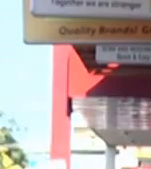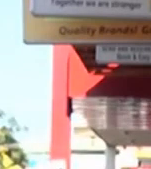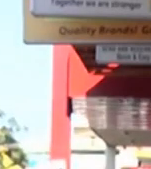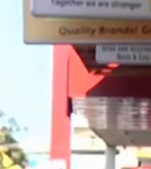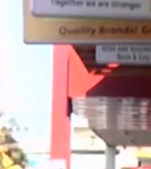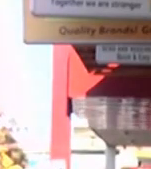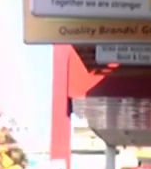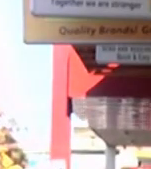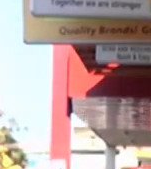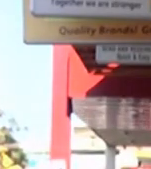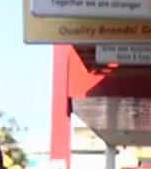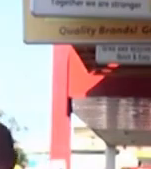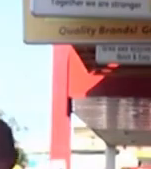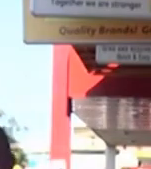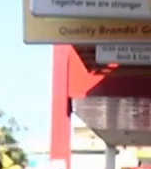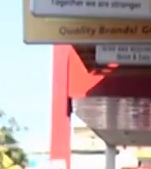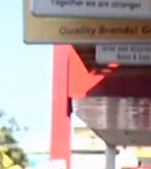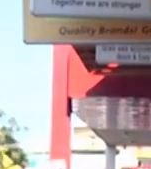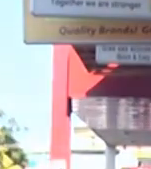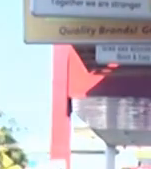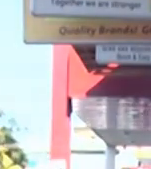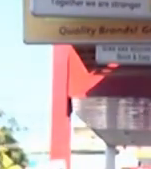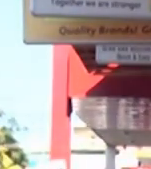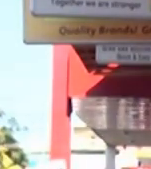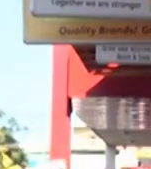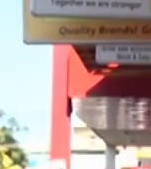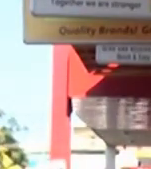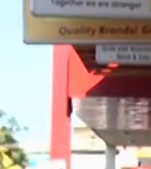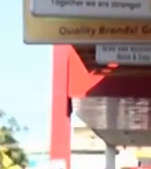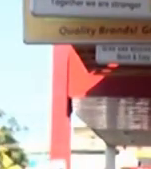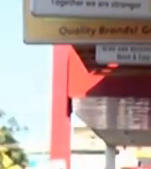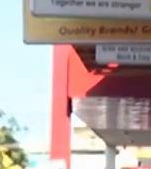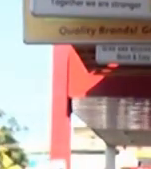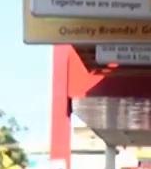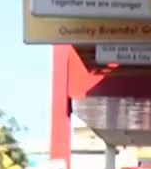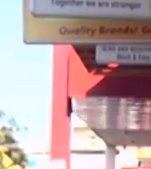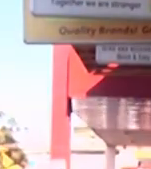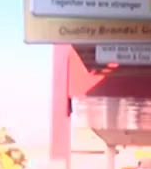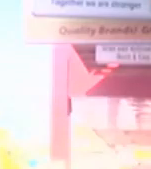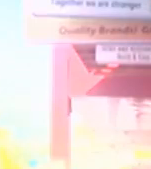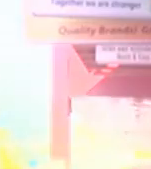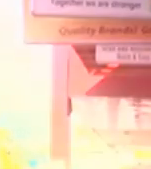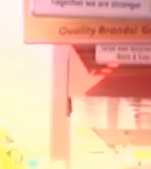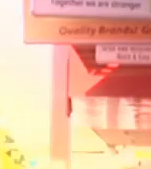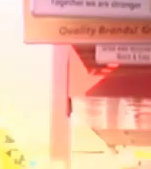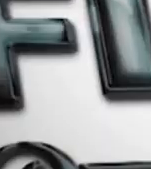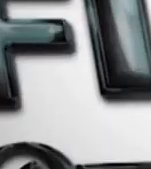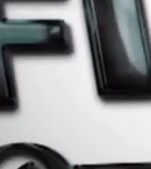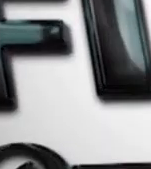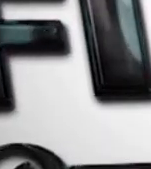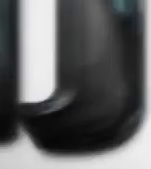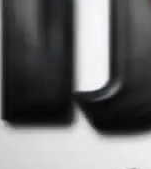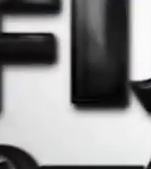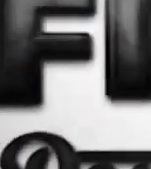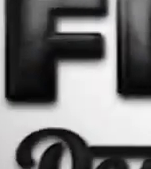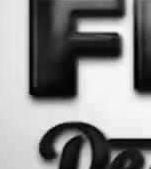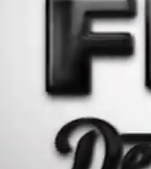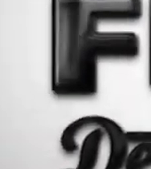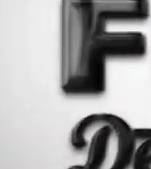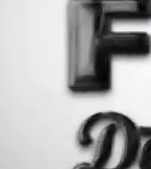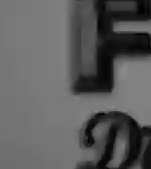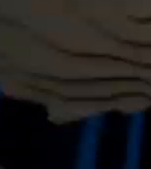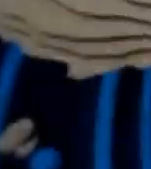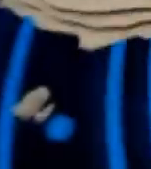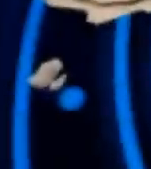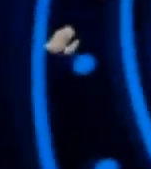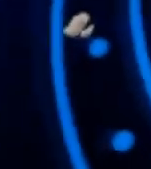Baik tu dia jadi mereka tahu रेडियो फीजी बहुत रेडियो फीजी रोज सुनता हूँ. रेडियो फीजी 2 देश